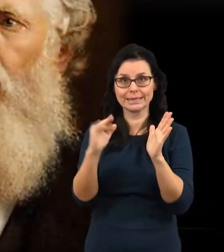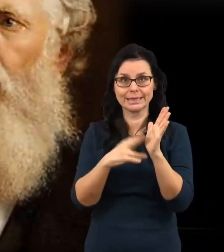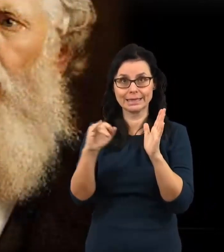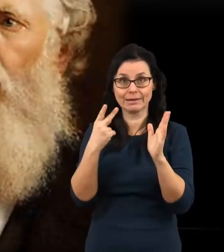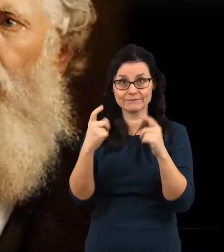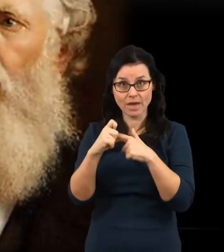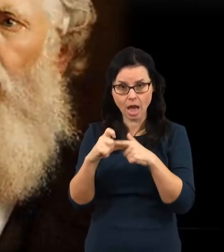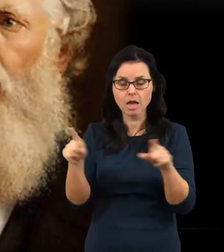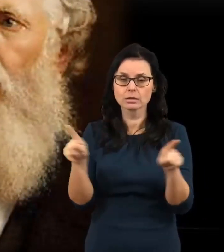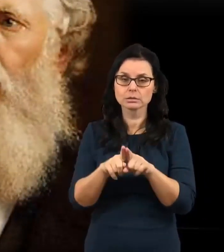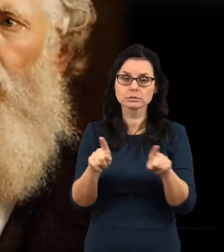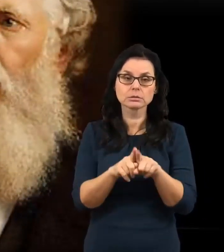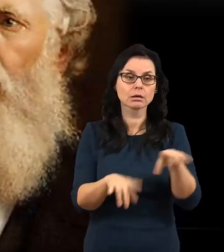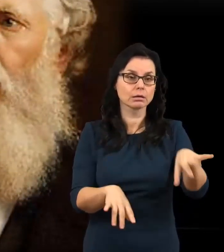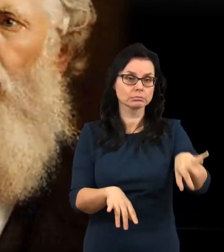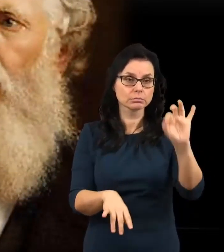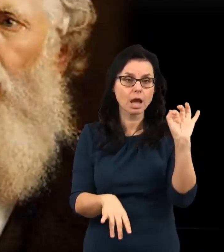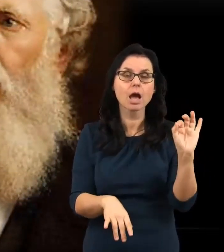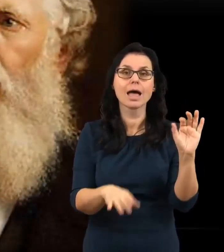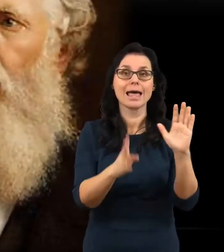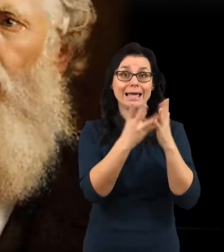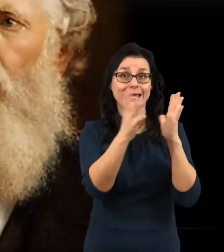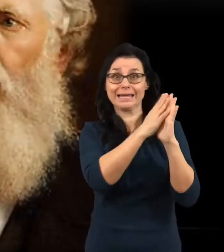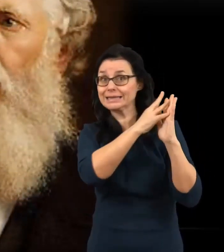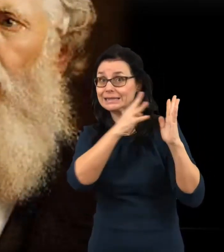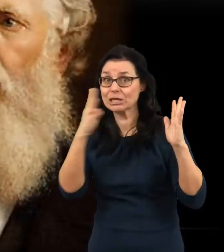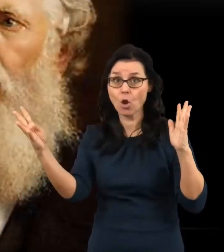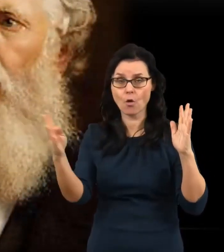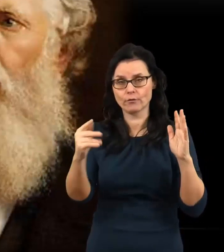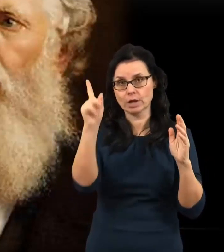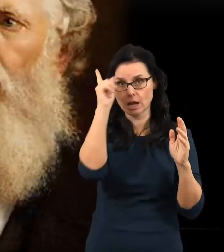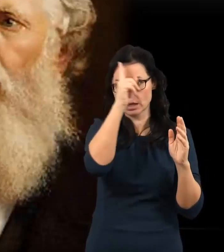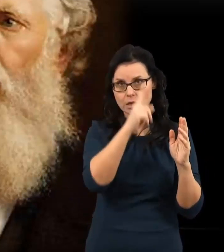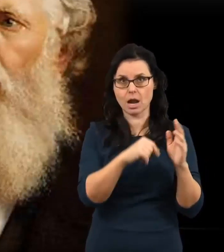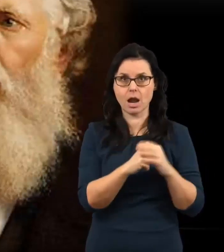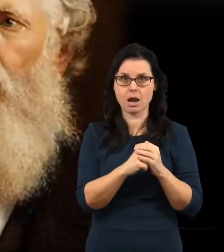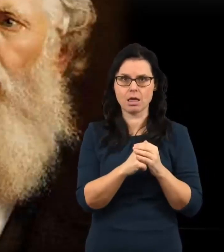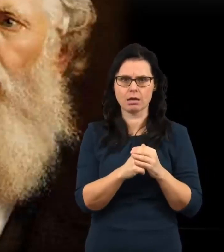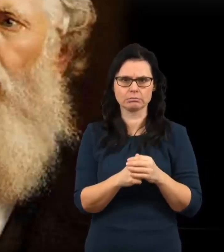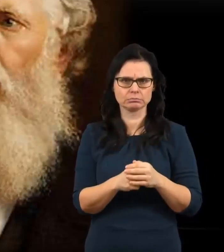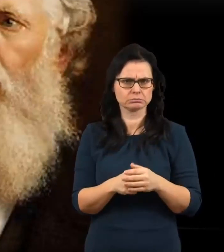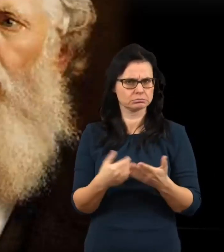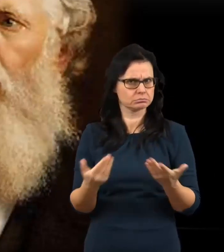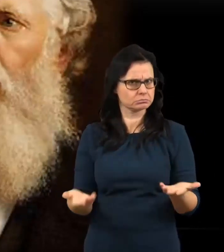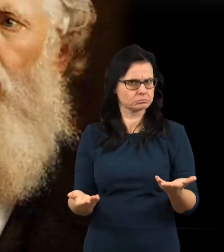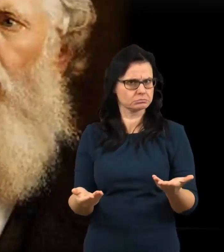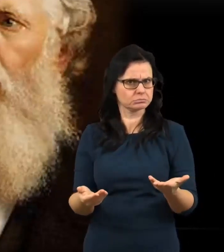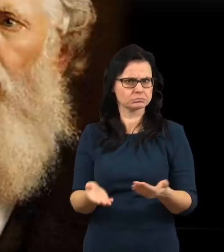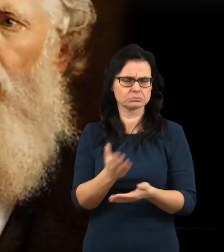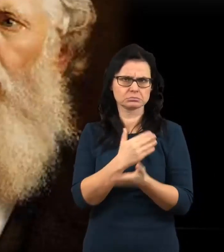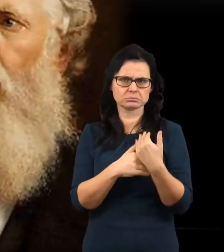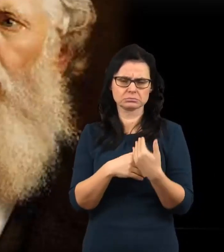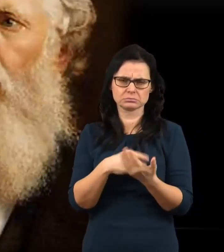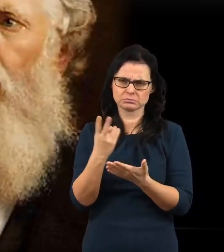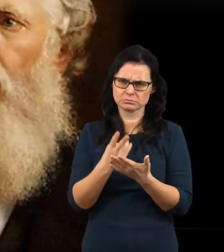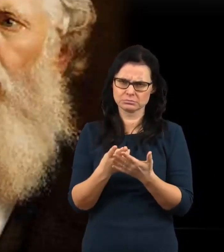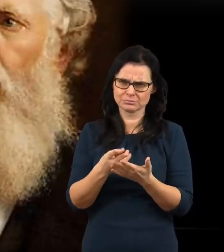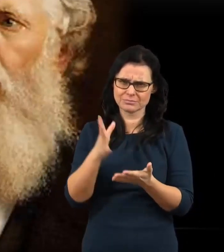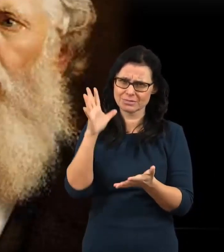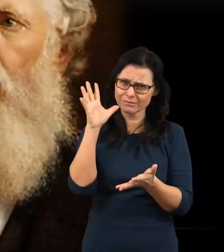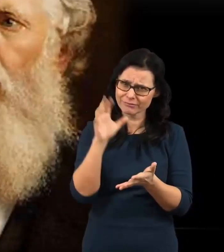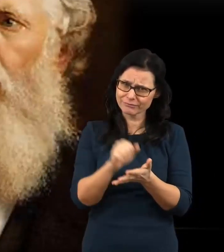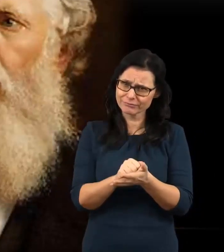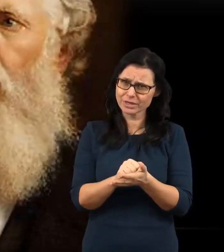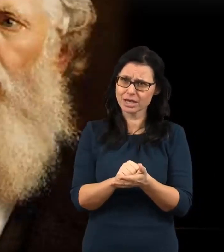knihovnu krále Asurbanipala. Kdo by věřil, že nějaký král Asurbanipal